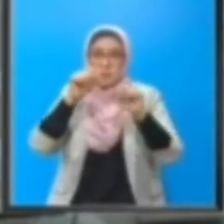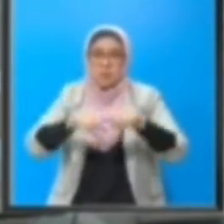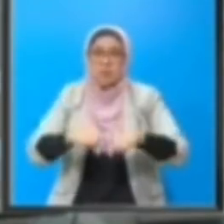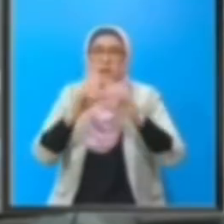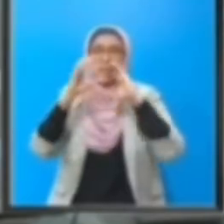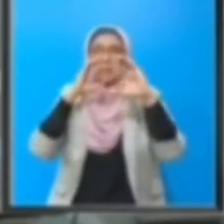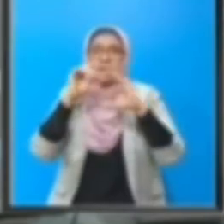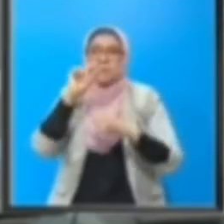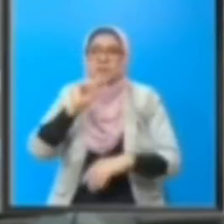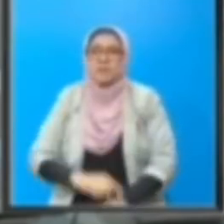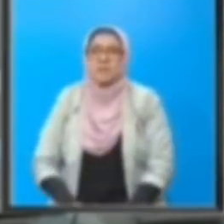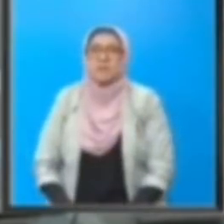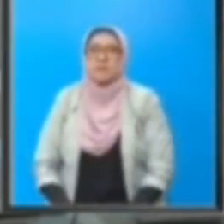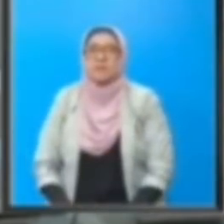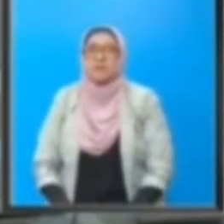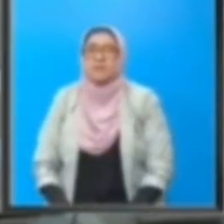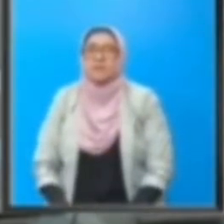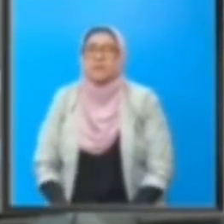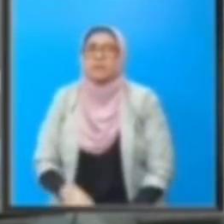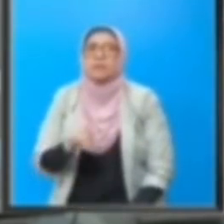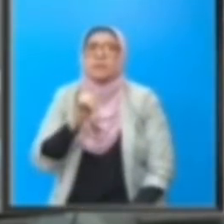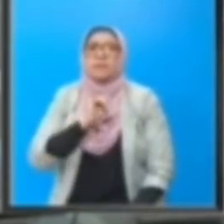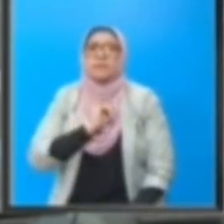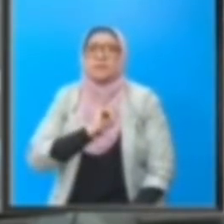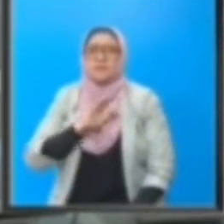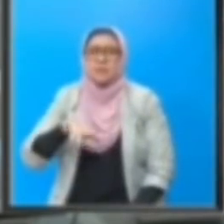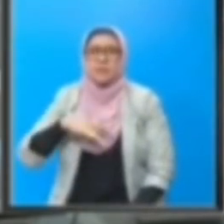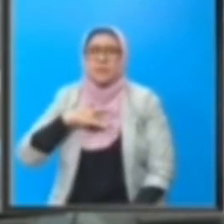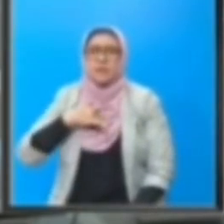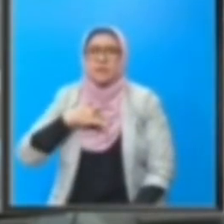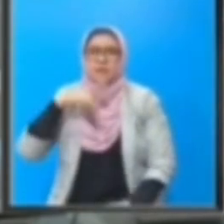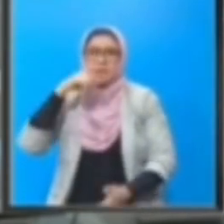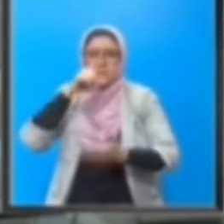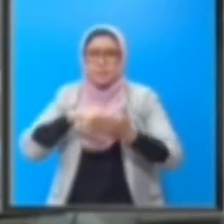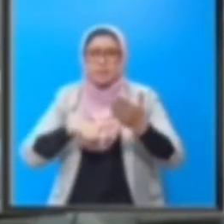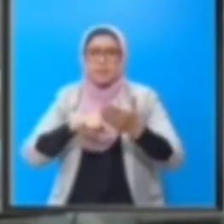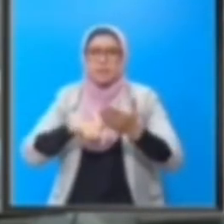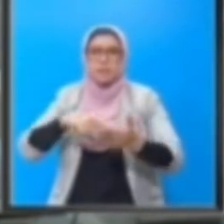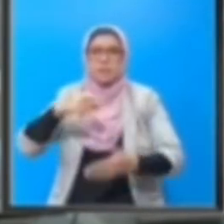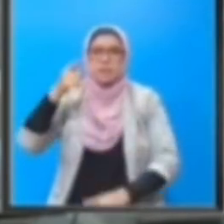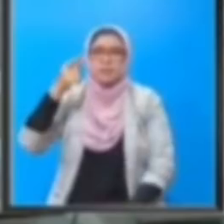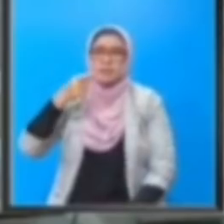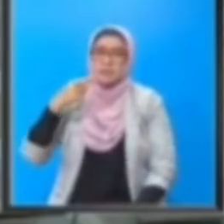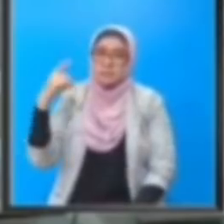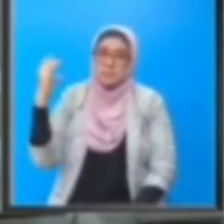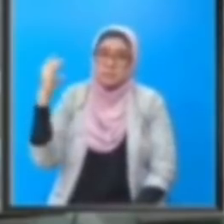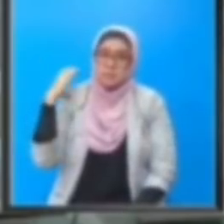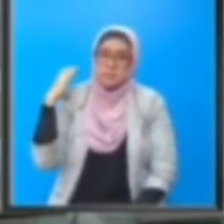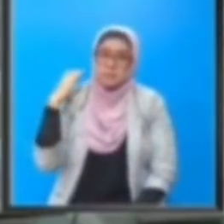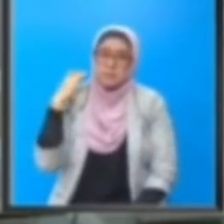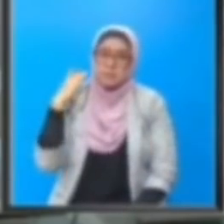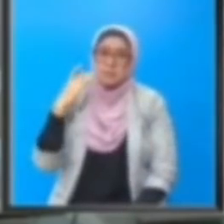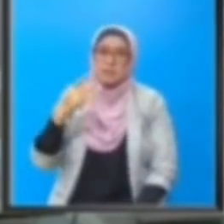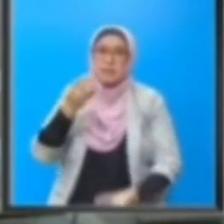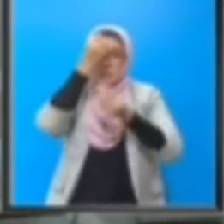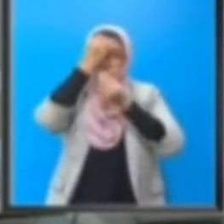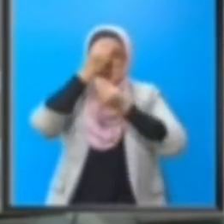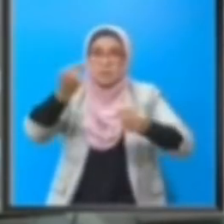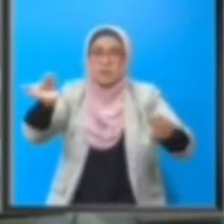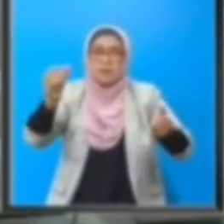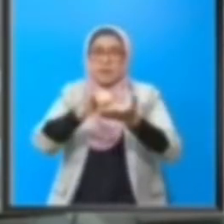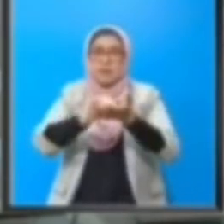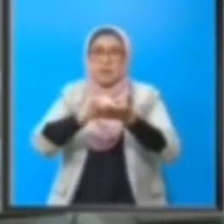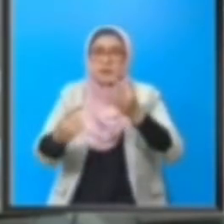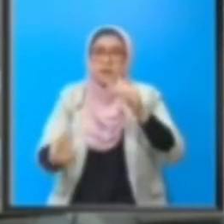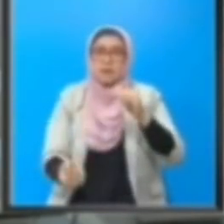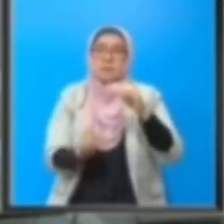Berhormat, dia yang bawa. Sila. Sebab saya rasa apa yang speaker cuba maklumkan tadi, bila speaker bangkitkan isu kapar